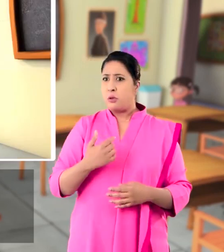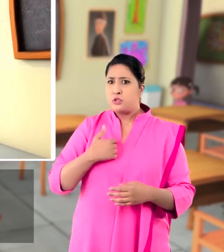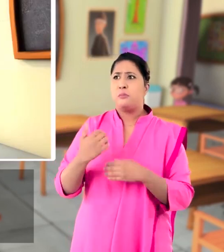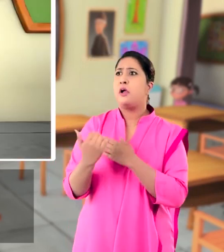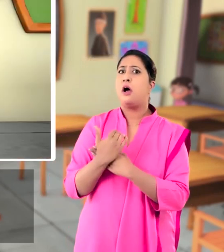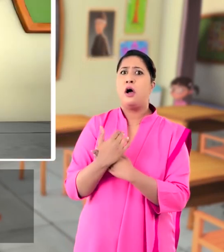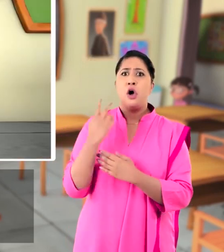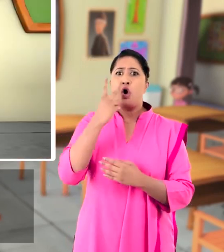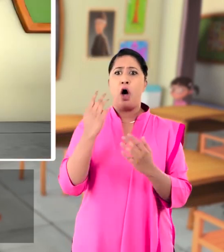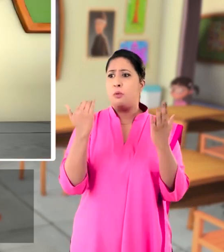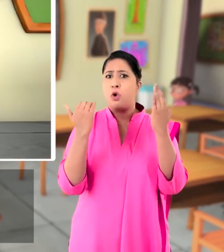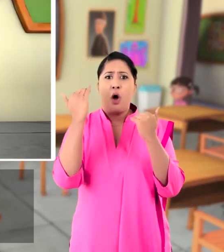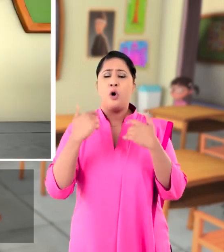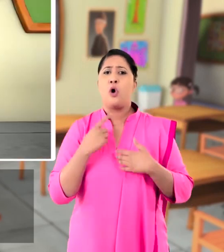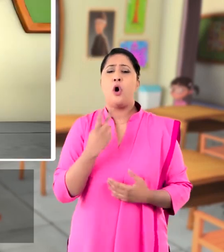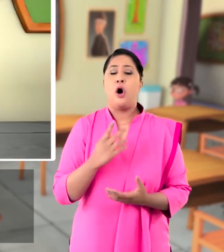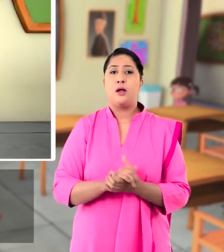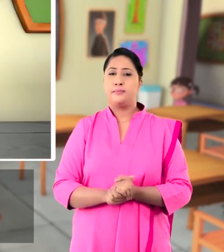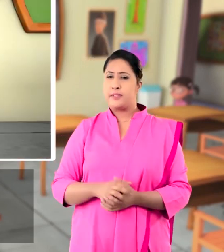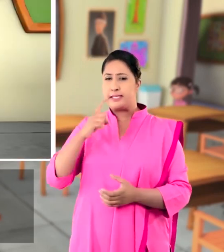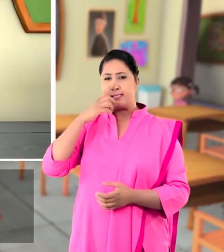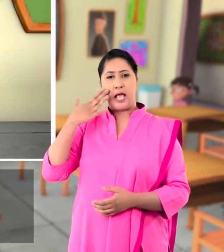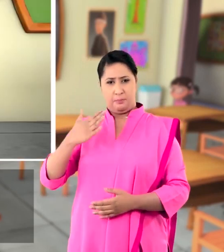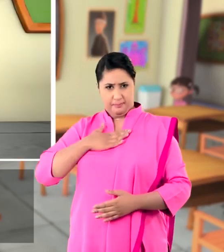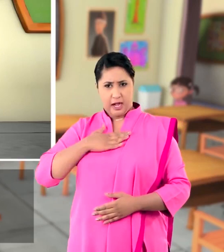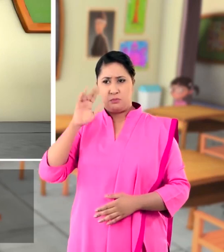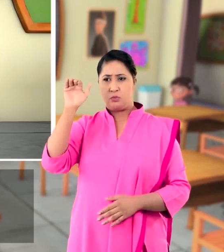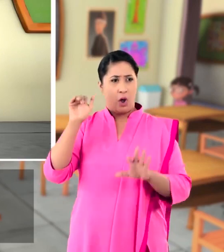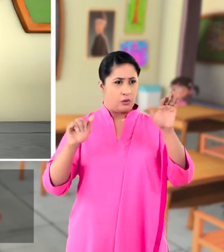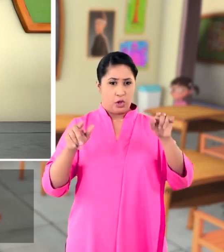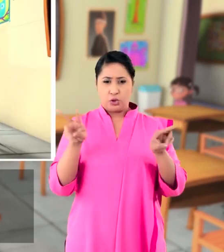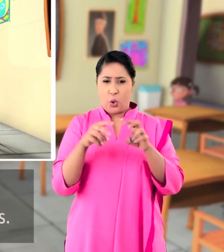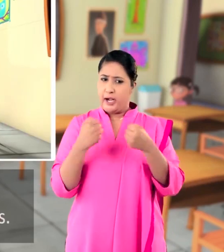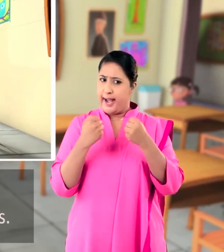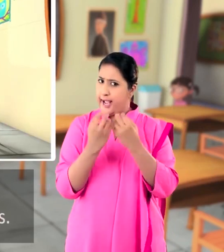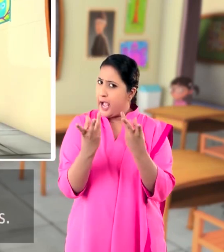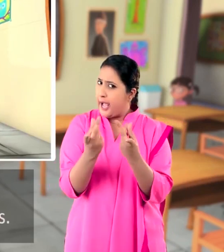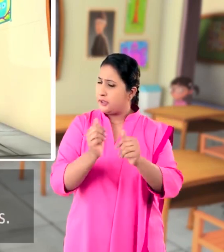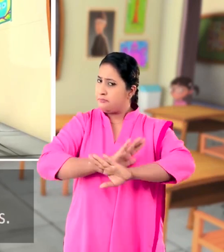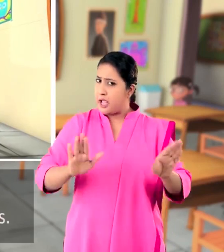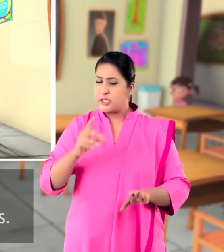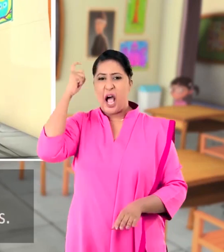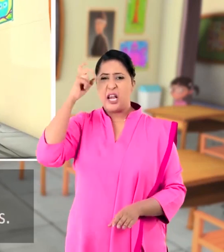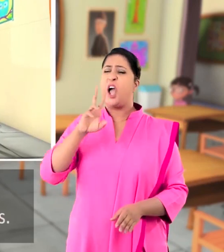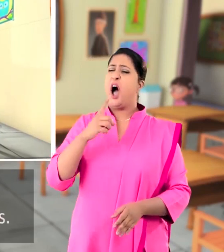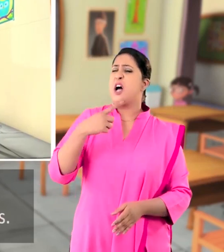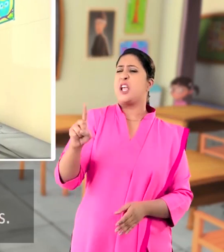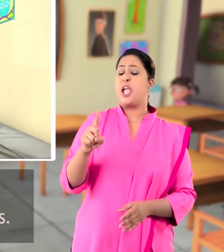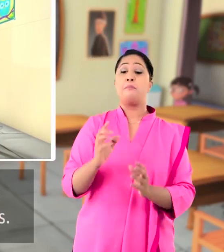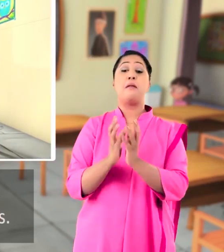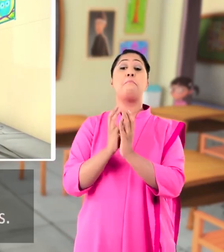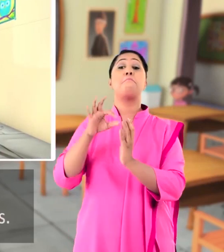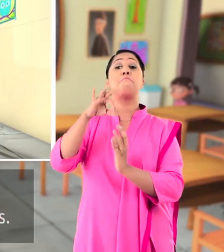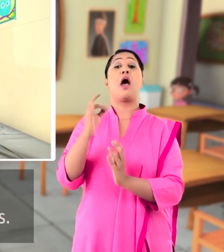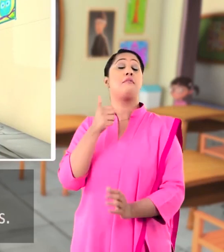भी। मैंने तुम दोनों को बुलाया, तुम दोनों को ये लड़ाई खत्म करनी होगी। सही बात है, बस इसे कह के मान ले कि